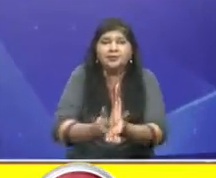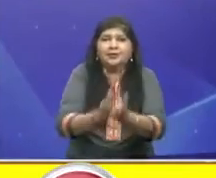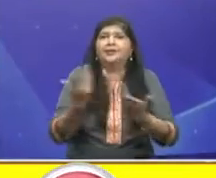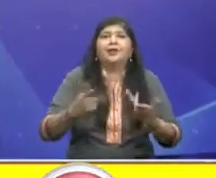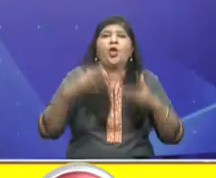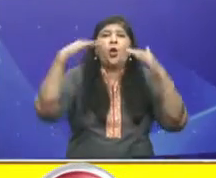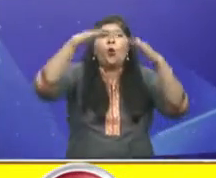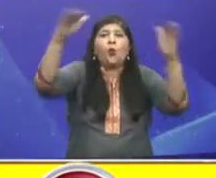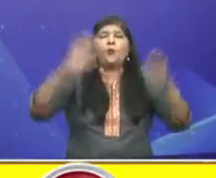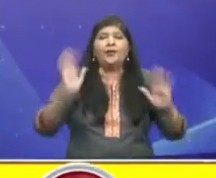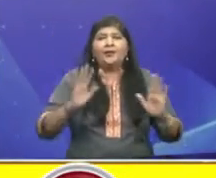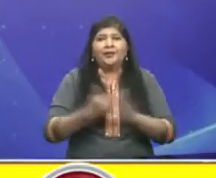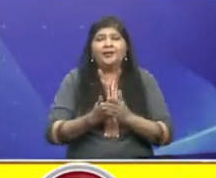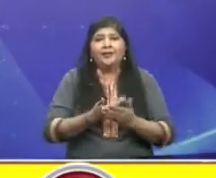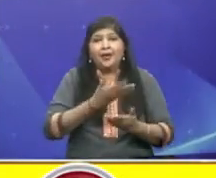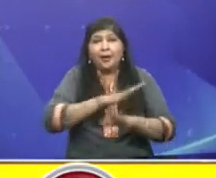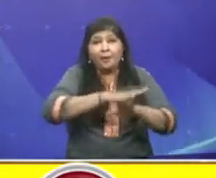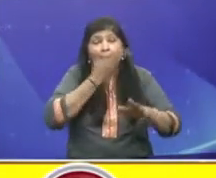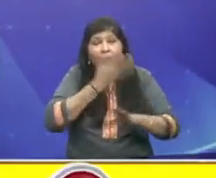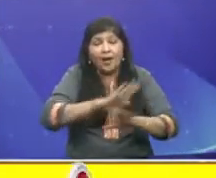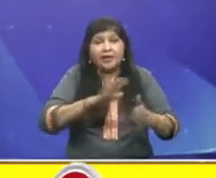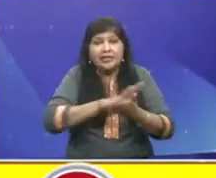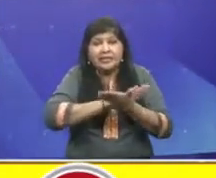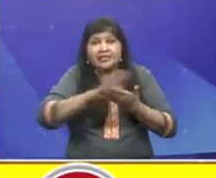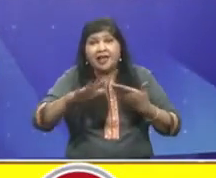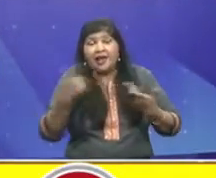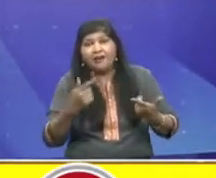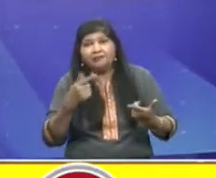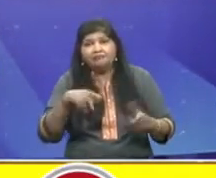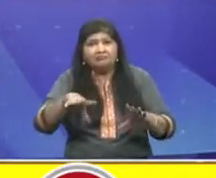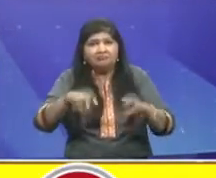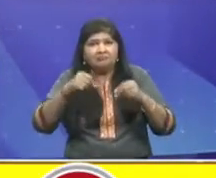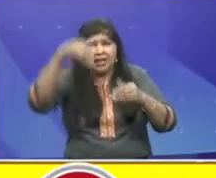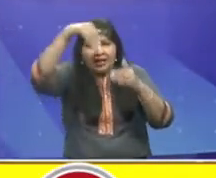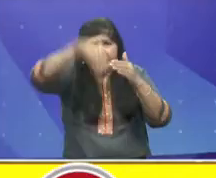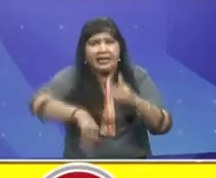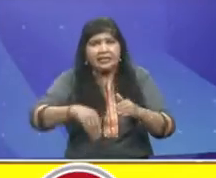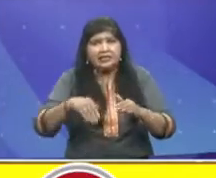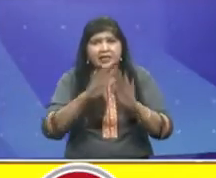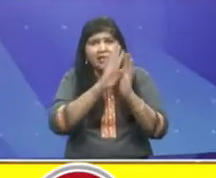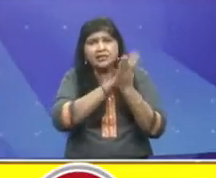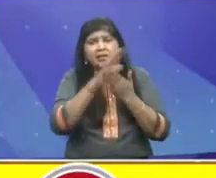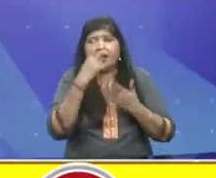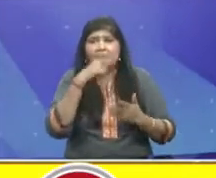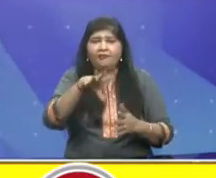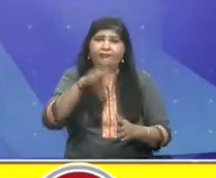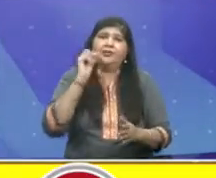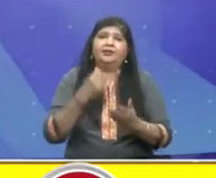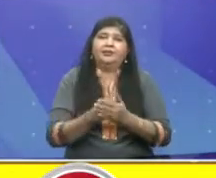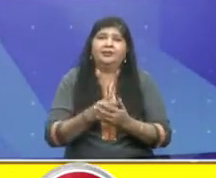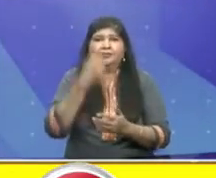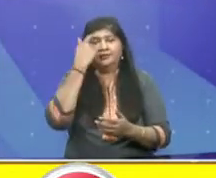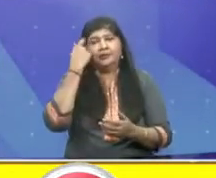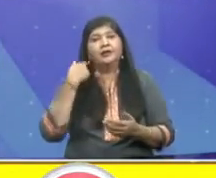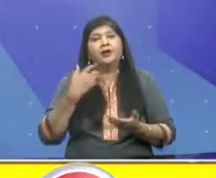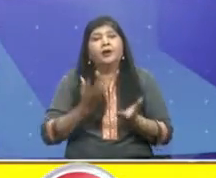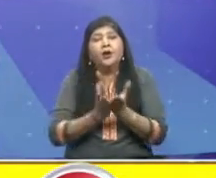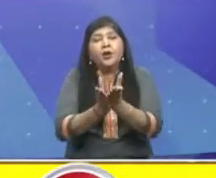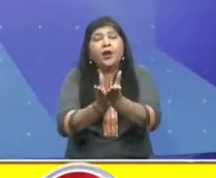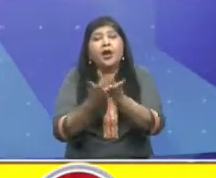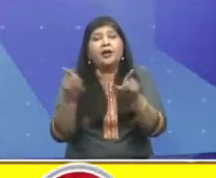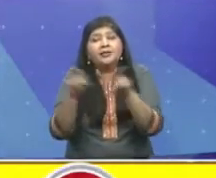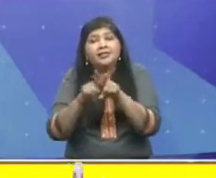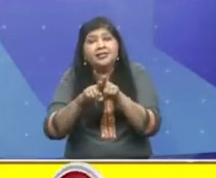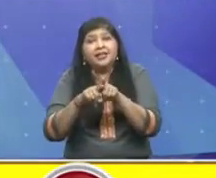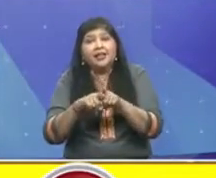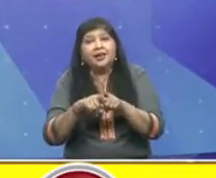है। नदी का पानी इतना साफ है कि हमें उसकी तलहटी दिखती है और नाव हवा में